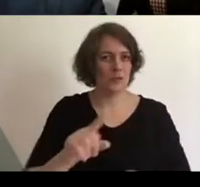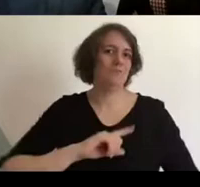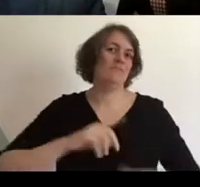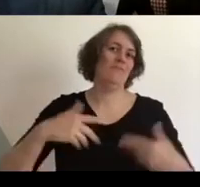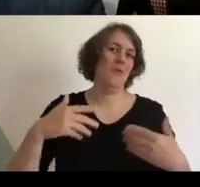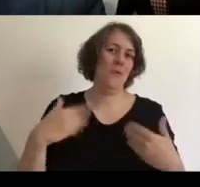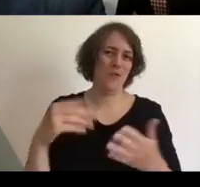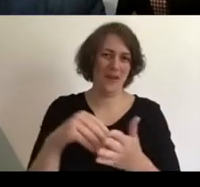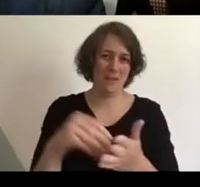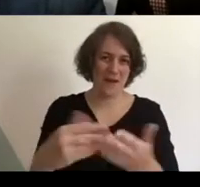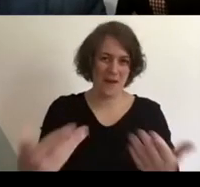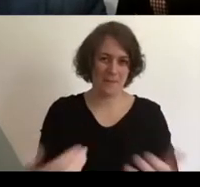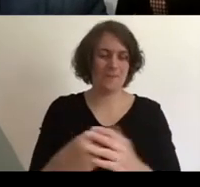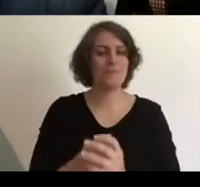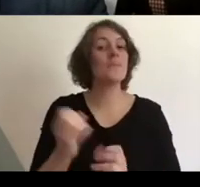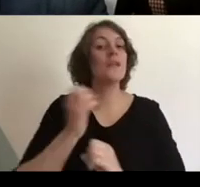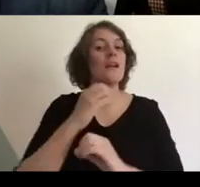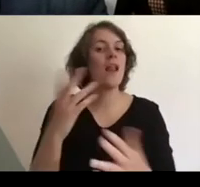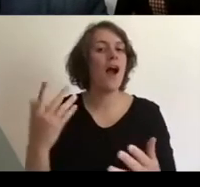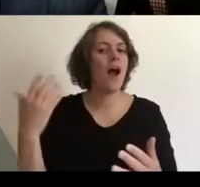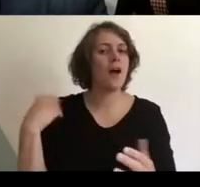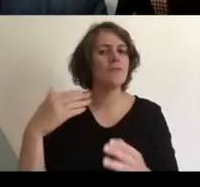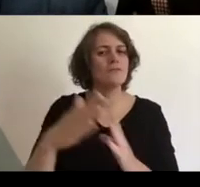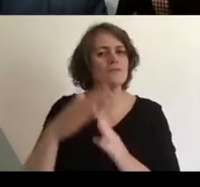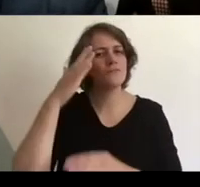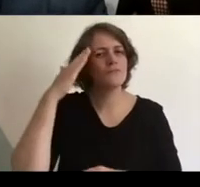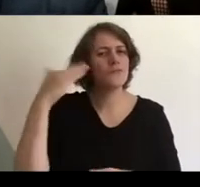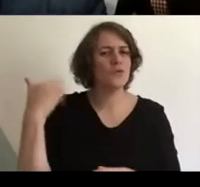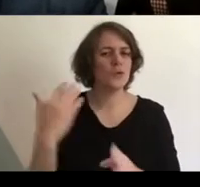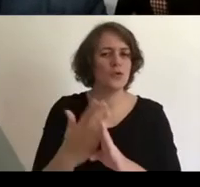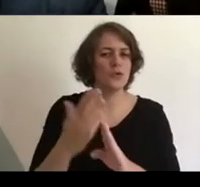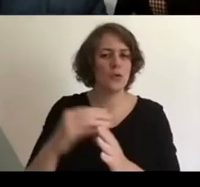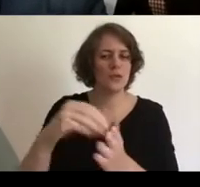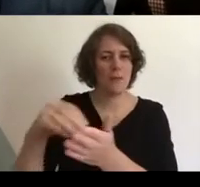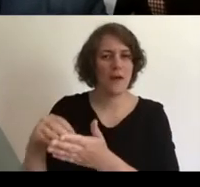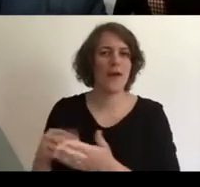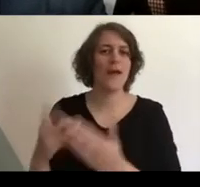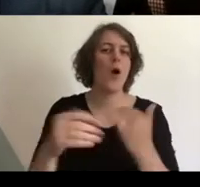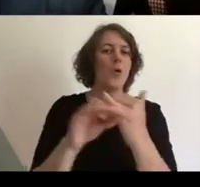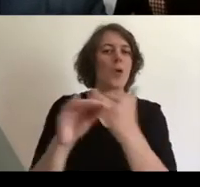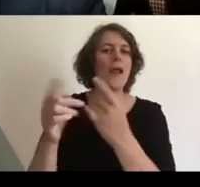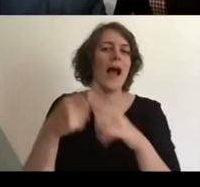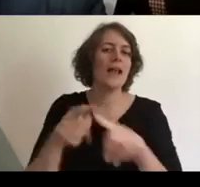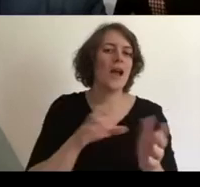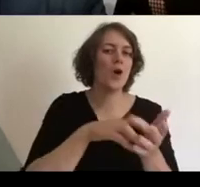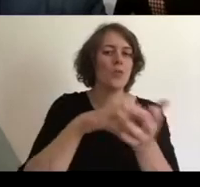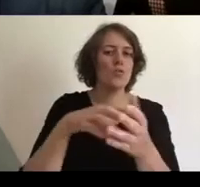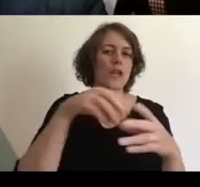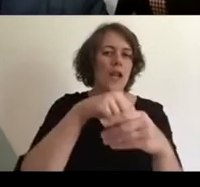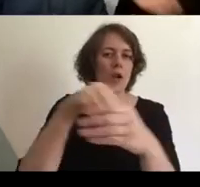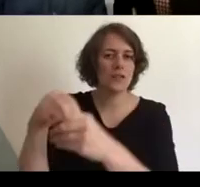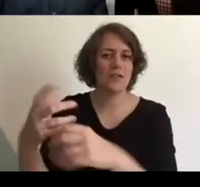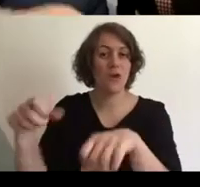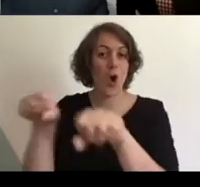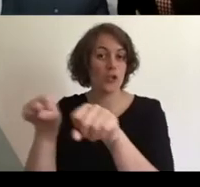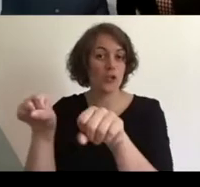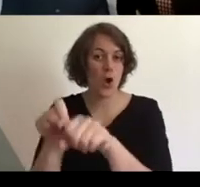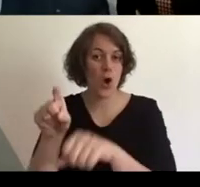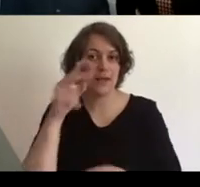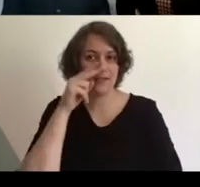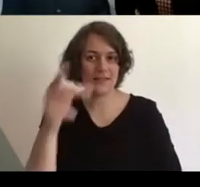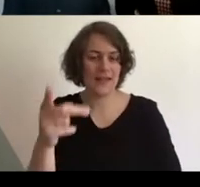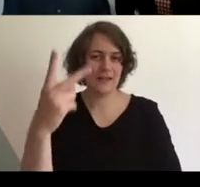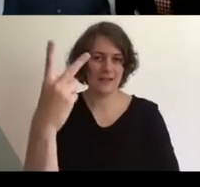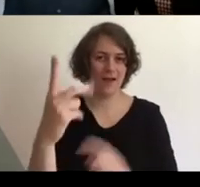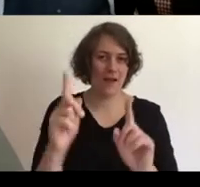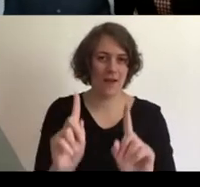Ansonsten sind natürlich wieder meine Kolleginnen und Kollegen von Kommune Inklusiv mit dabei, bundesweit aus Rostock, Erik Ortlieb